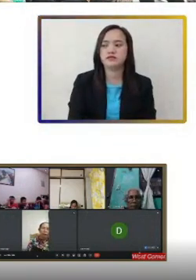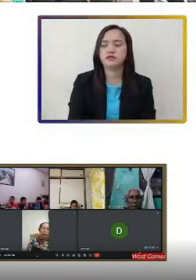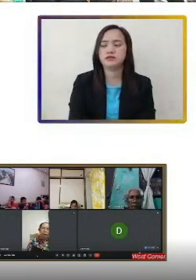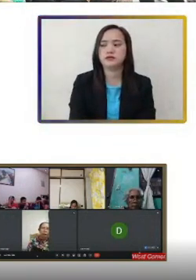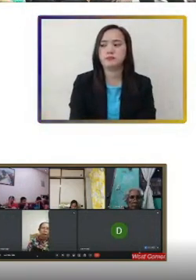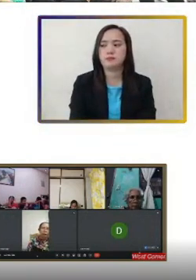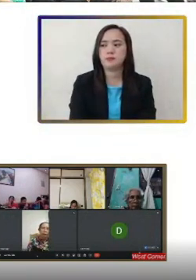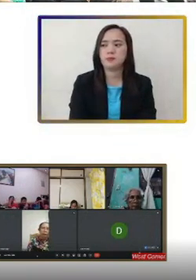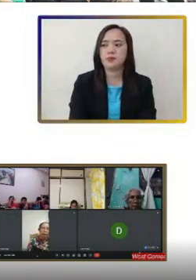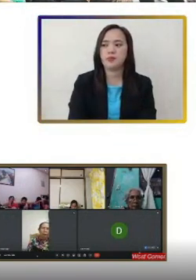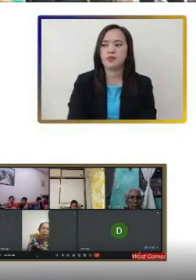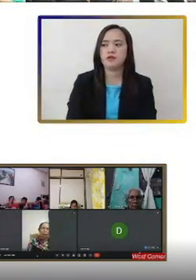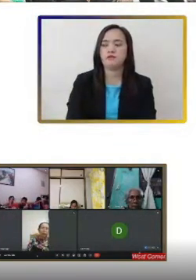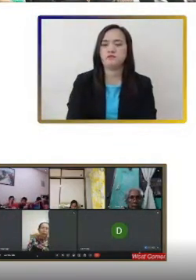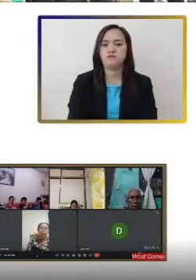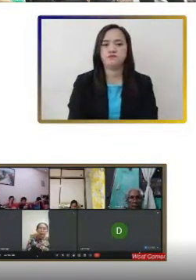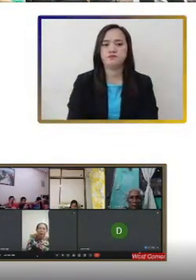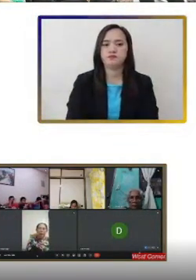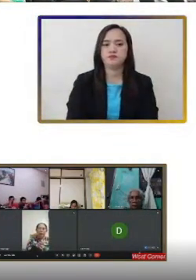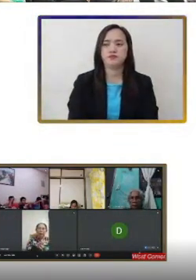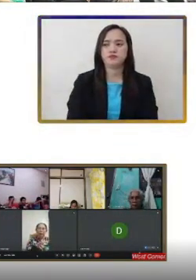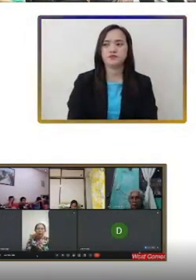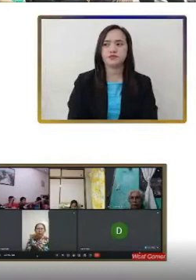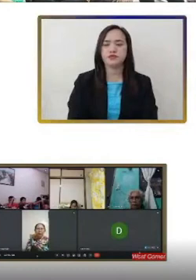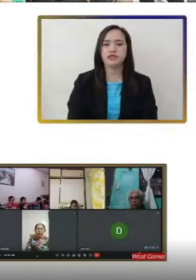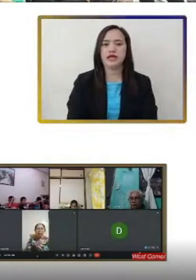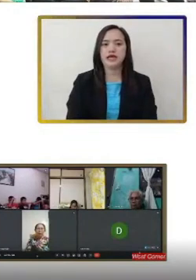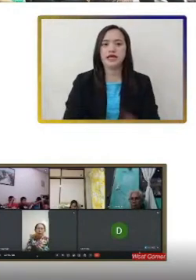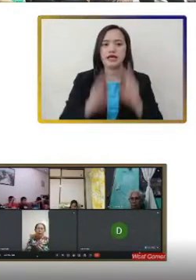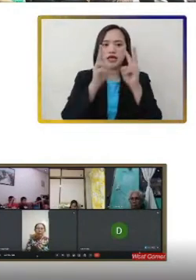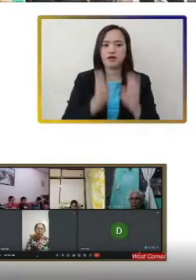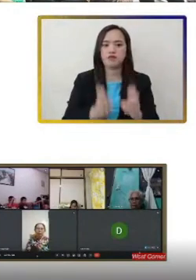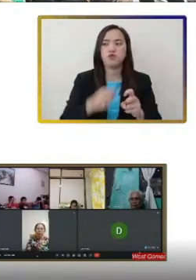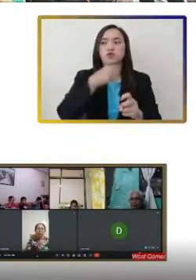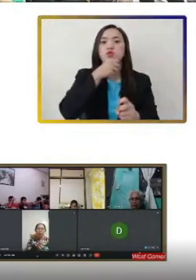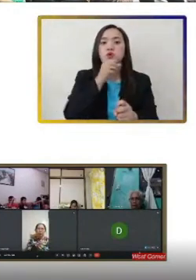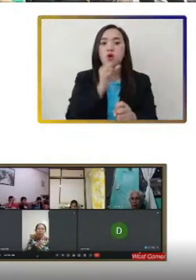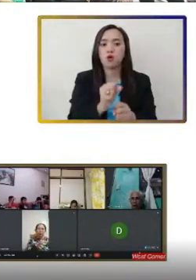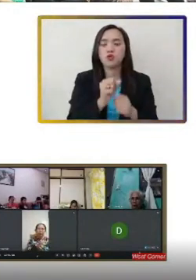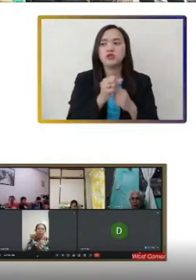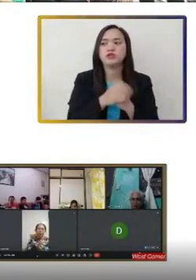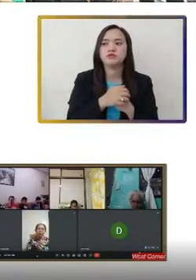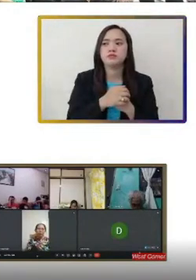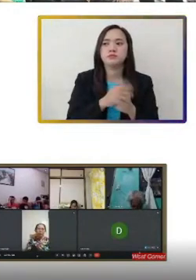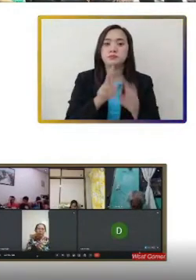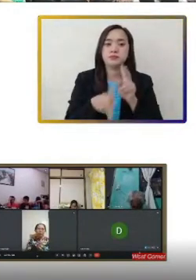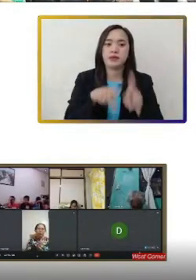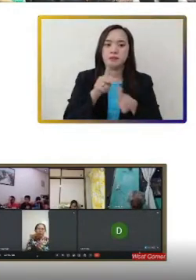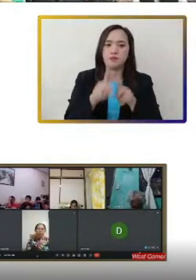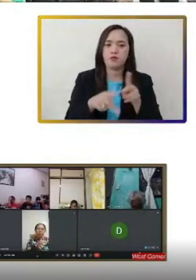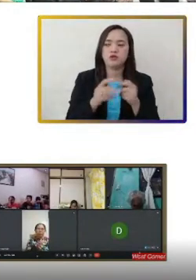singles, kundi even adults, you can join. Napakasimple po ito eh. Meron pong,